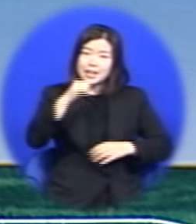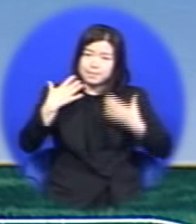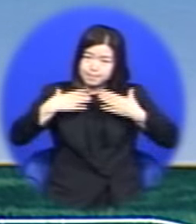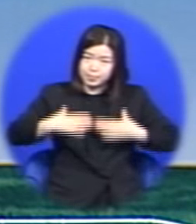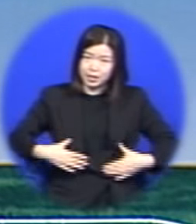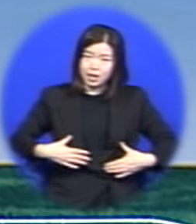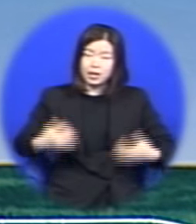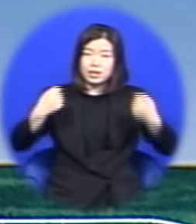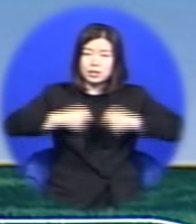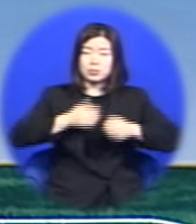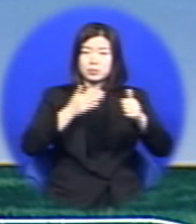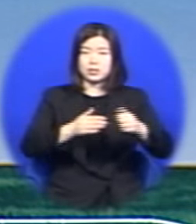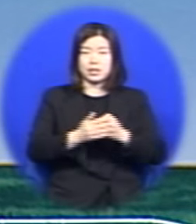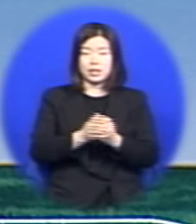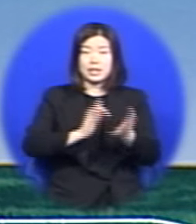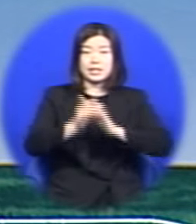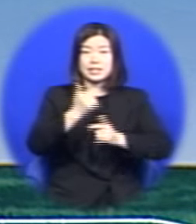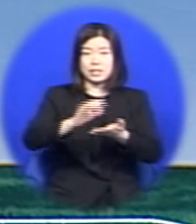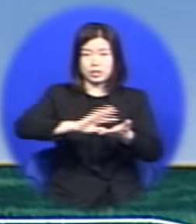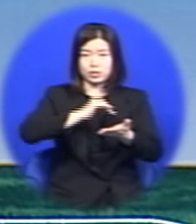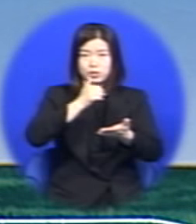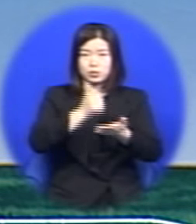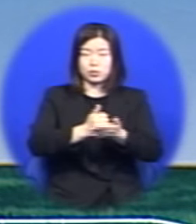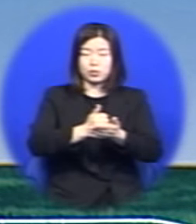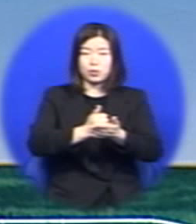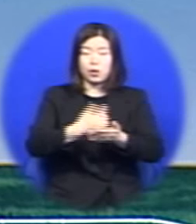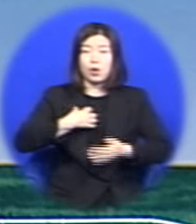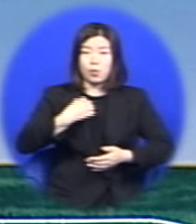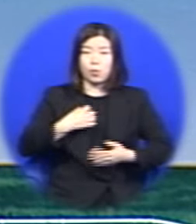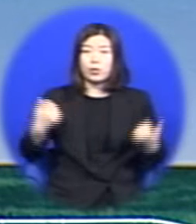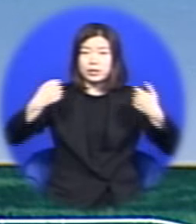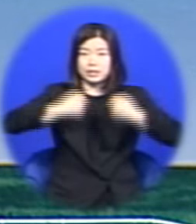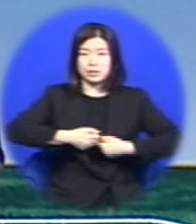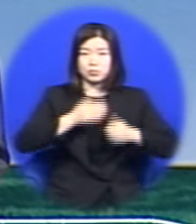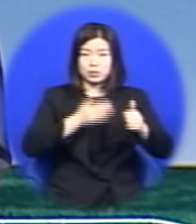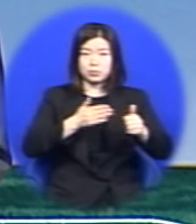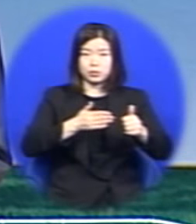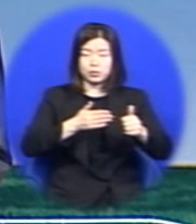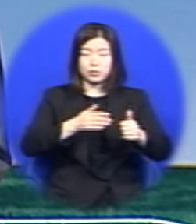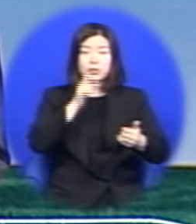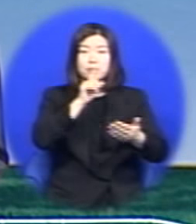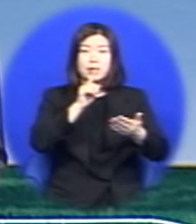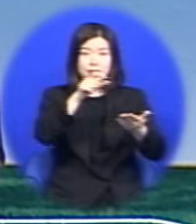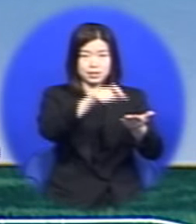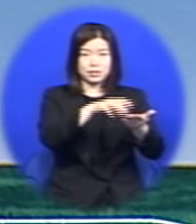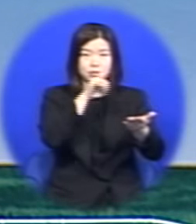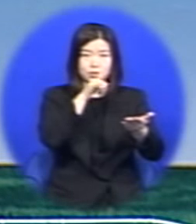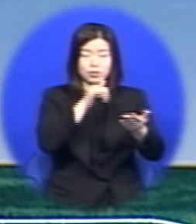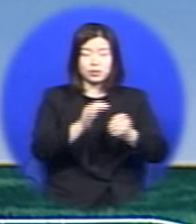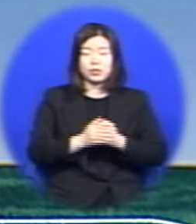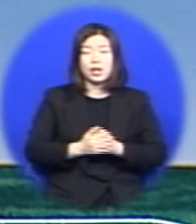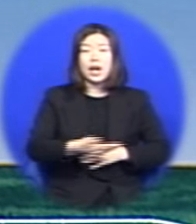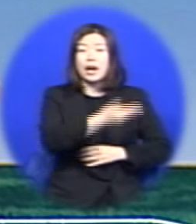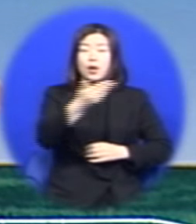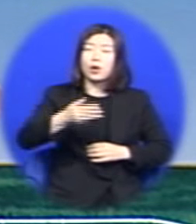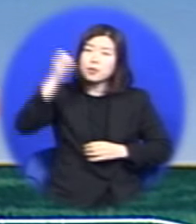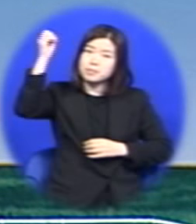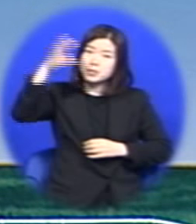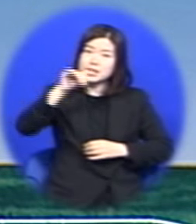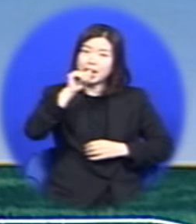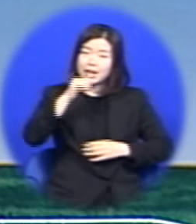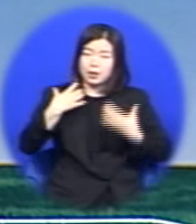14절에서는 예수 그리스도로 옷을 입으십시오. 그렇게 말했습니다. 여러분, 빛의 갑옷을